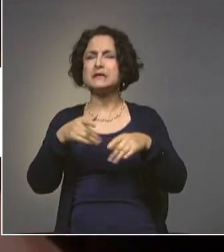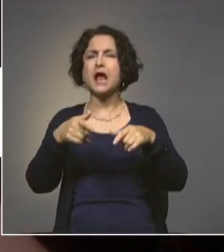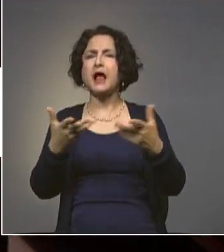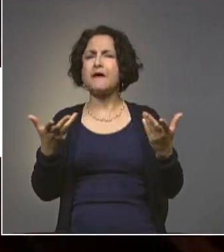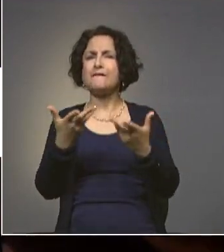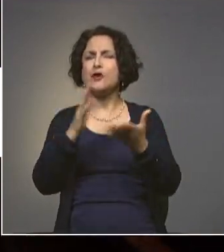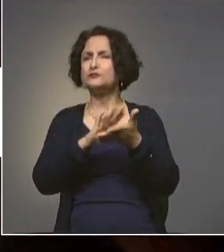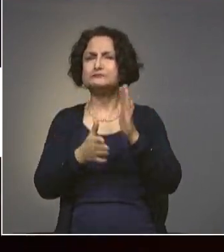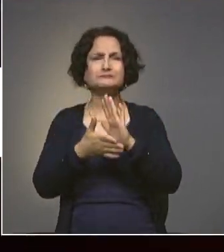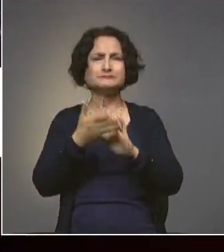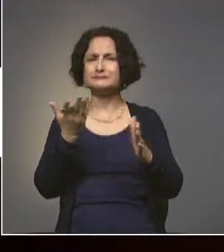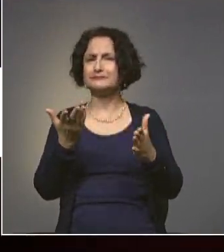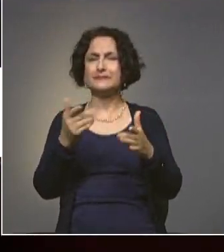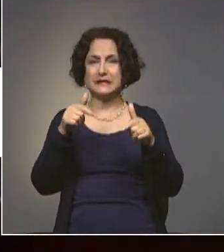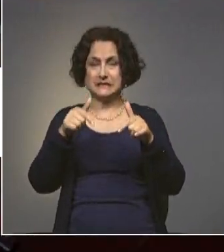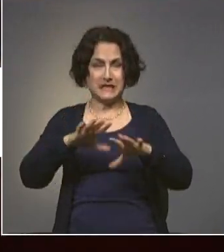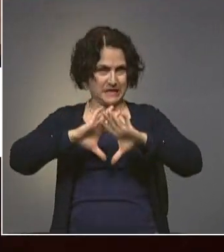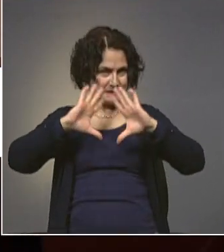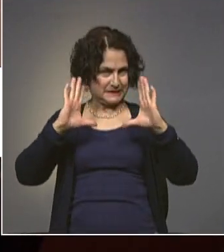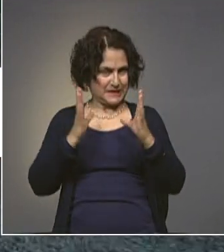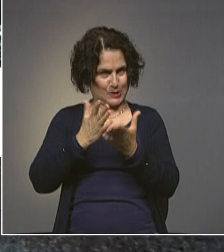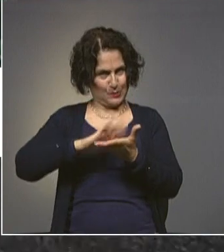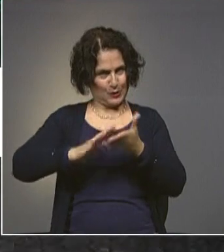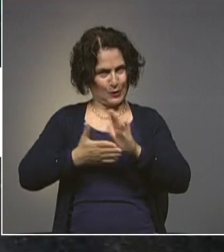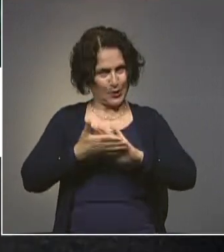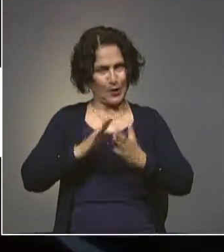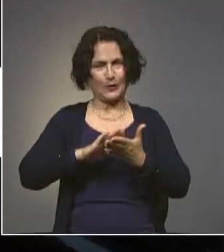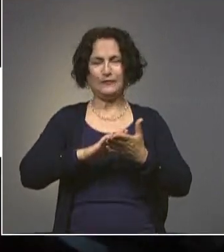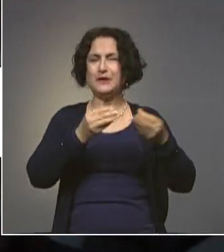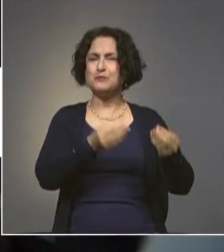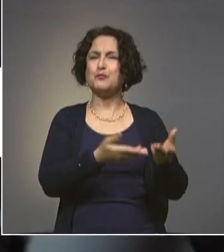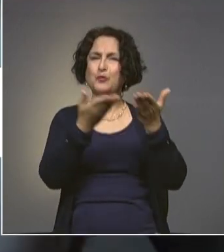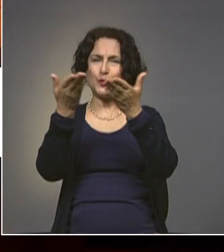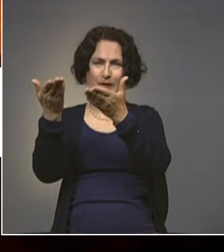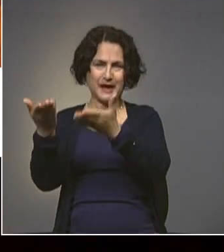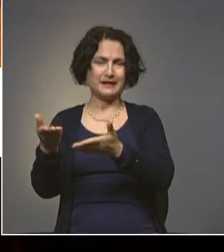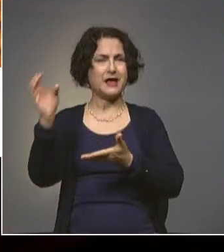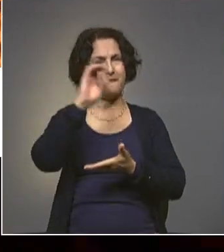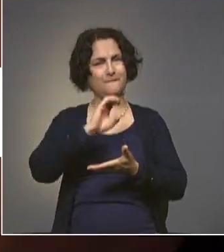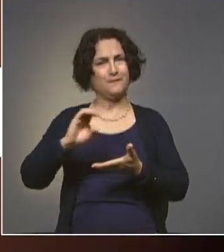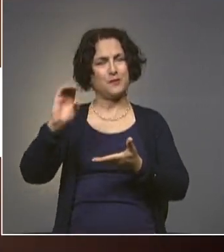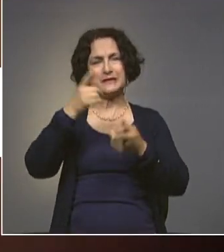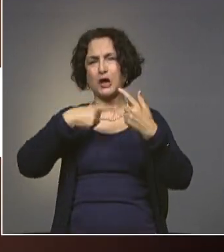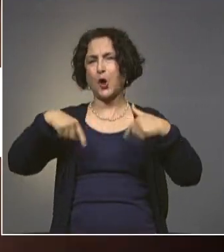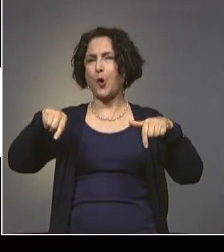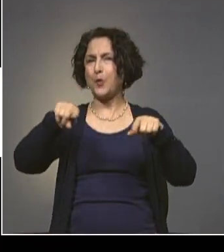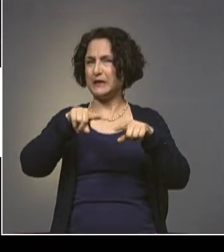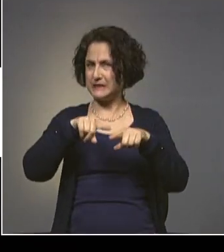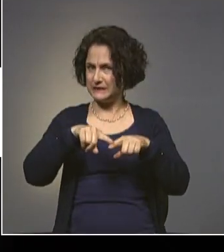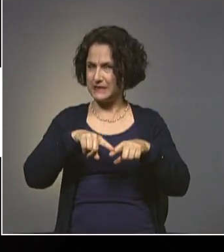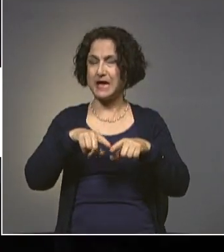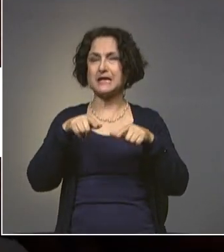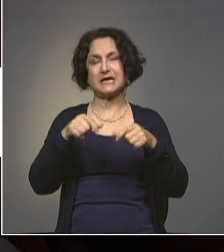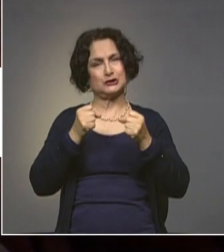До момента проектът е изцяло подготвен и е подаден в Европейската комисия. Сега очакваме оценка. Тъй